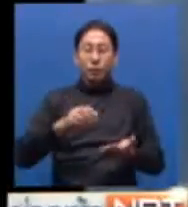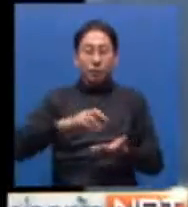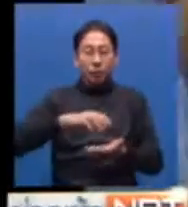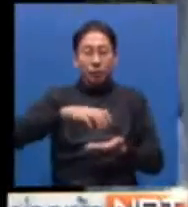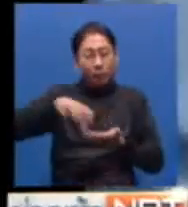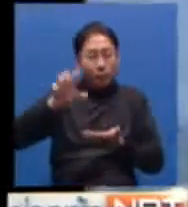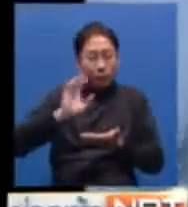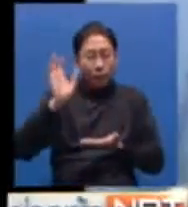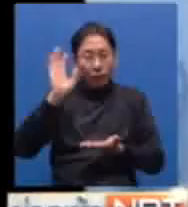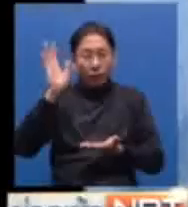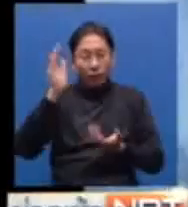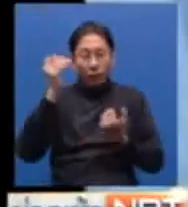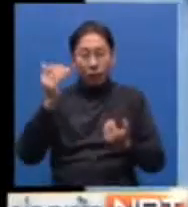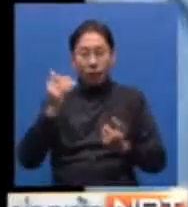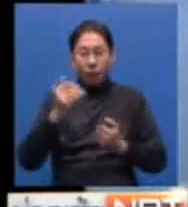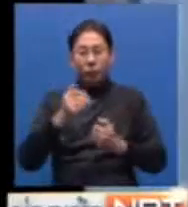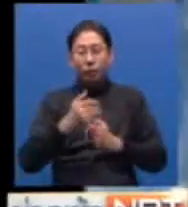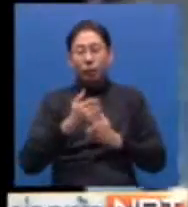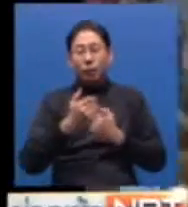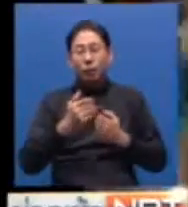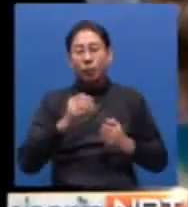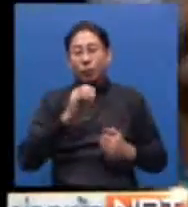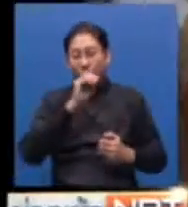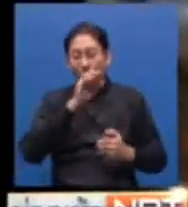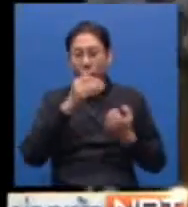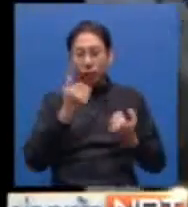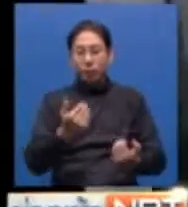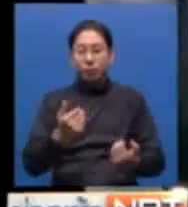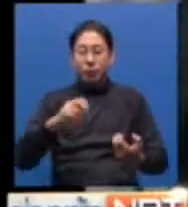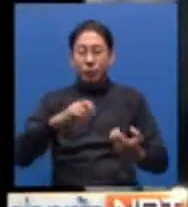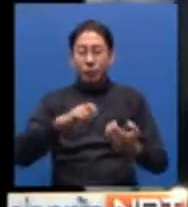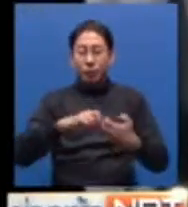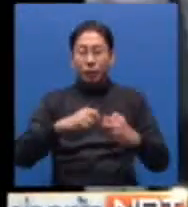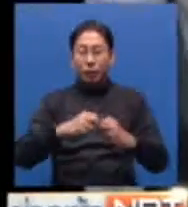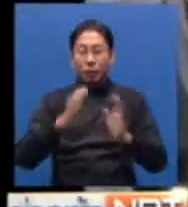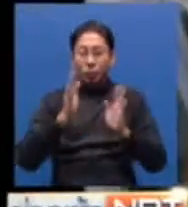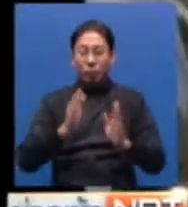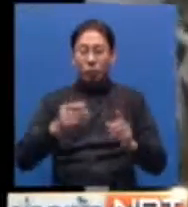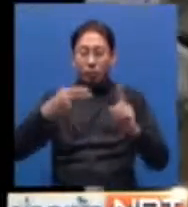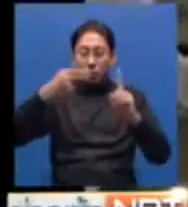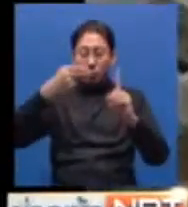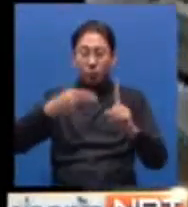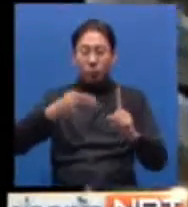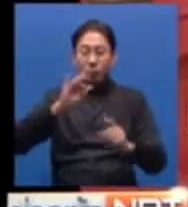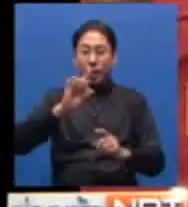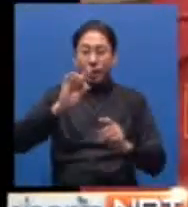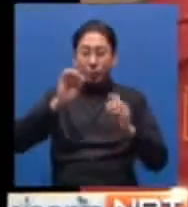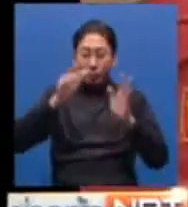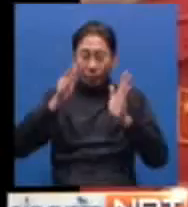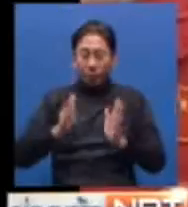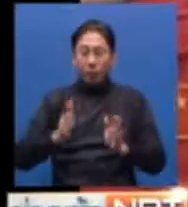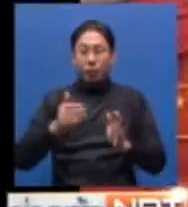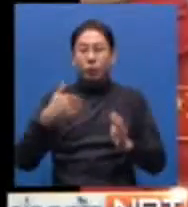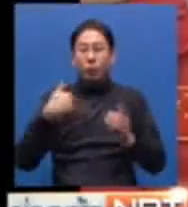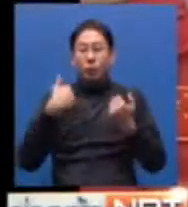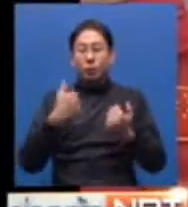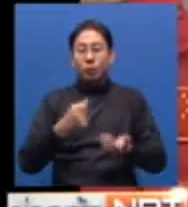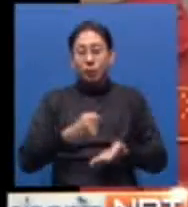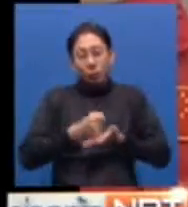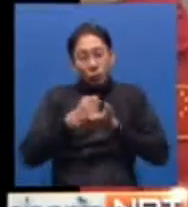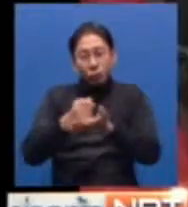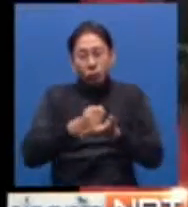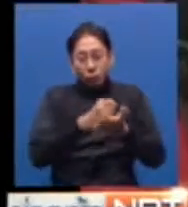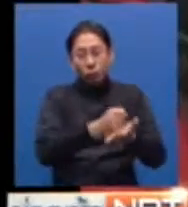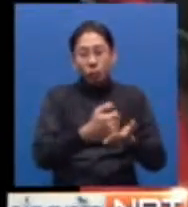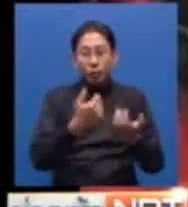เหตุแผ่นดินไหวในมณฑลยูนนานเจ้าหน้าที่กู้ไผ่มากกว่า18,000นายได้ถูกส่งเข้าไปปฏิบัติหน้าที่ในพื้นที่เกิด